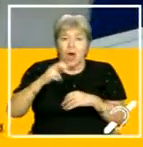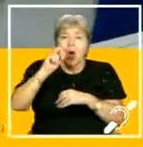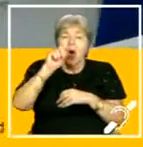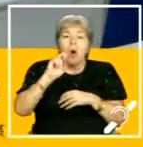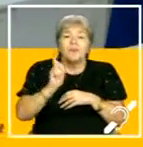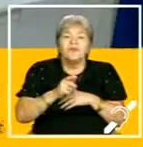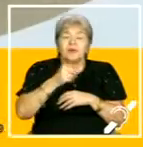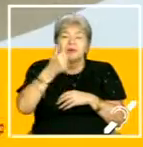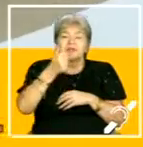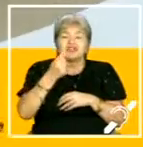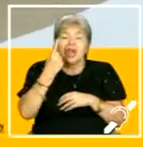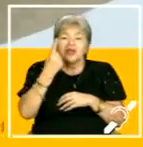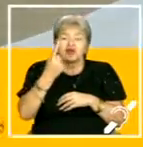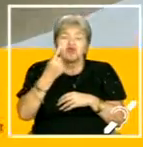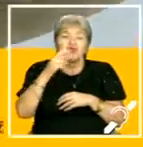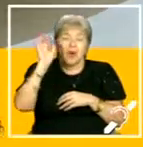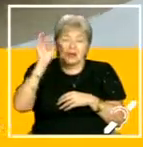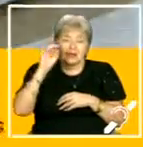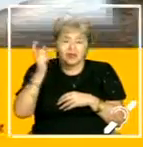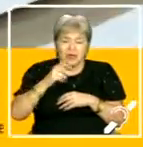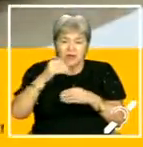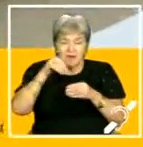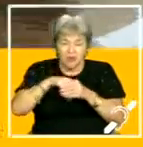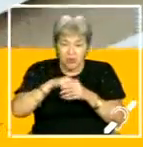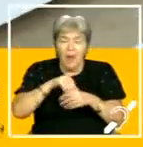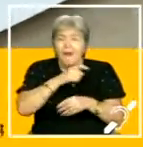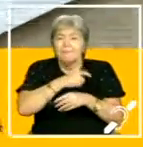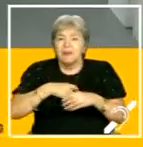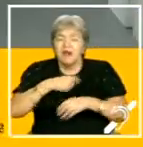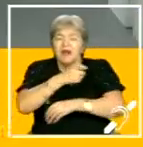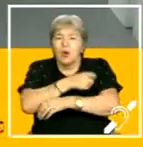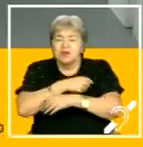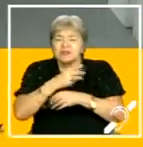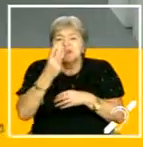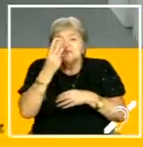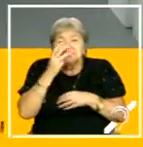8,61% din voturi, iar la primării și consilii locale aproape 3%.